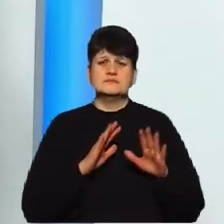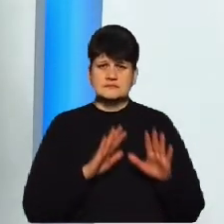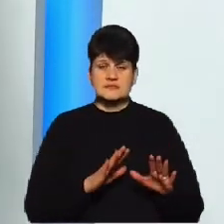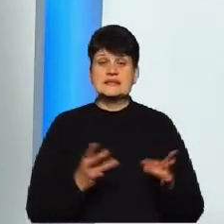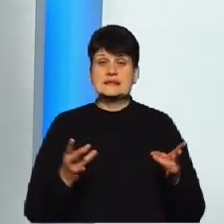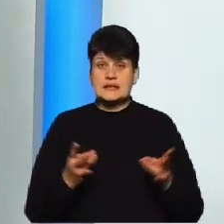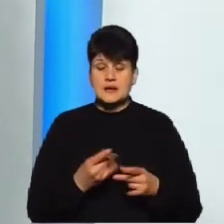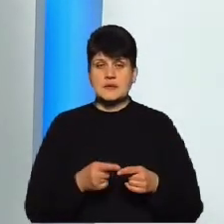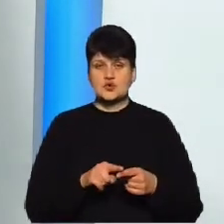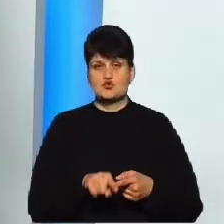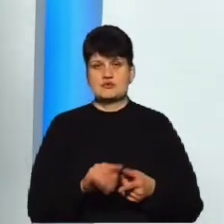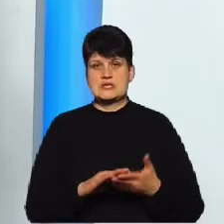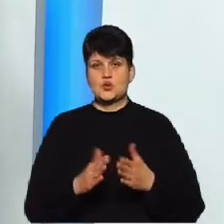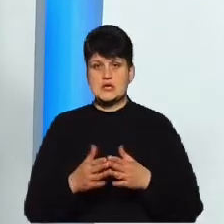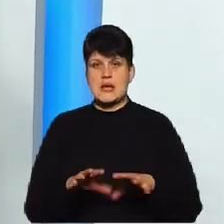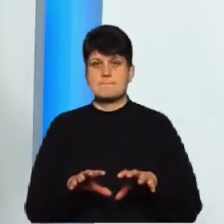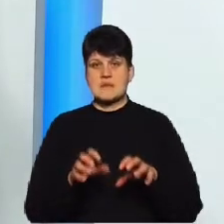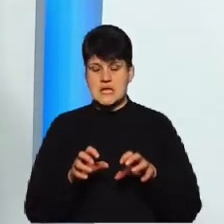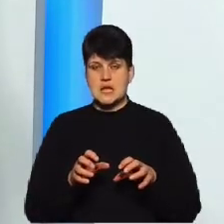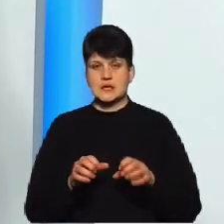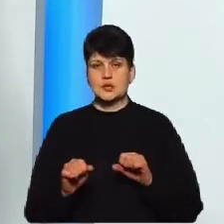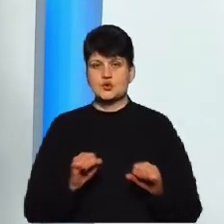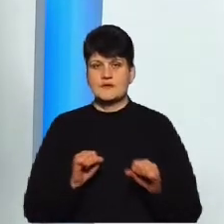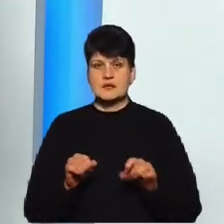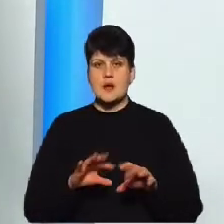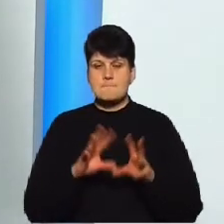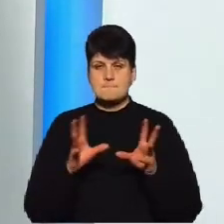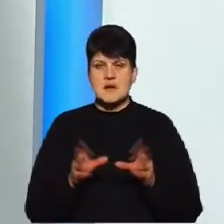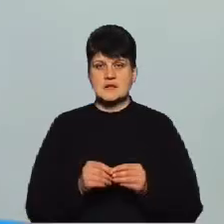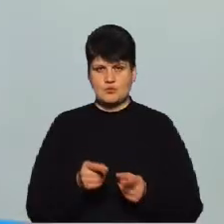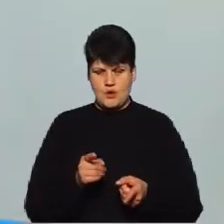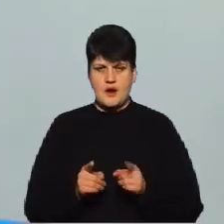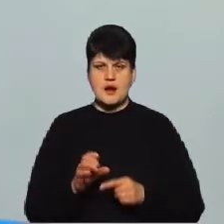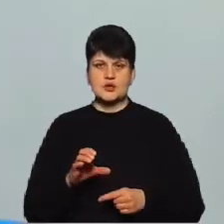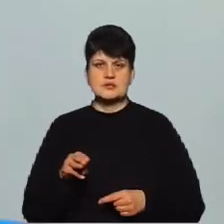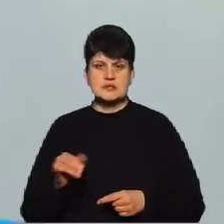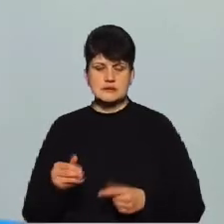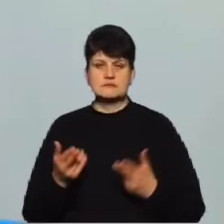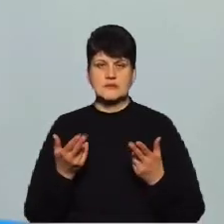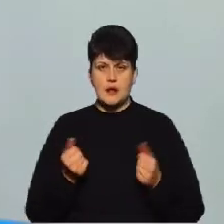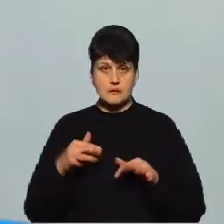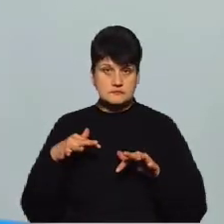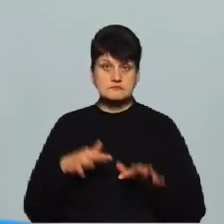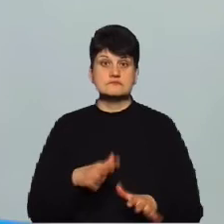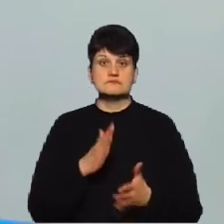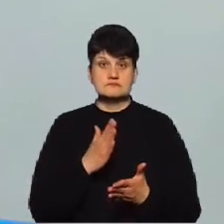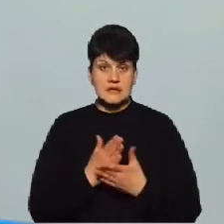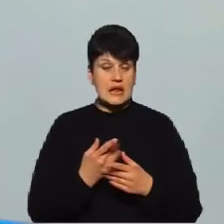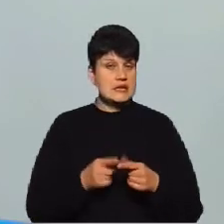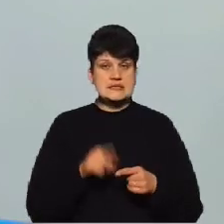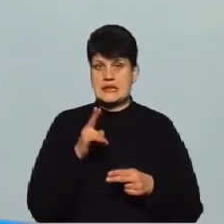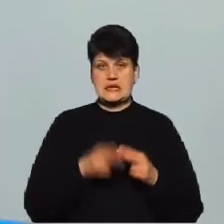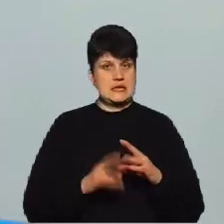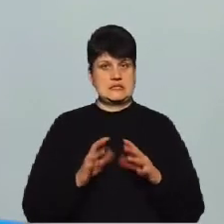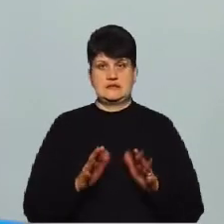ситуацію прийняти і керуватися принципом реальності. Тобто, так, напали, але це не кінець світу. Що мені